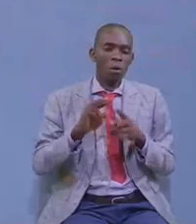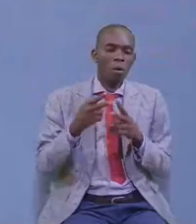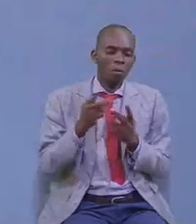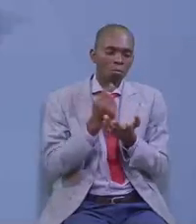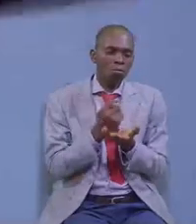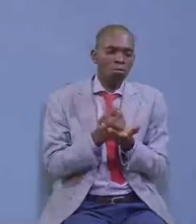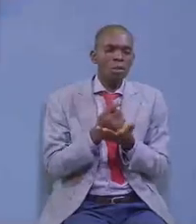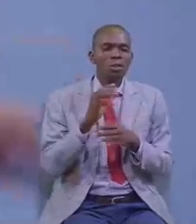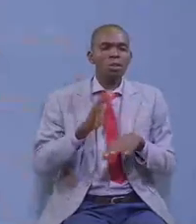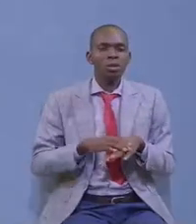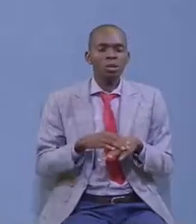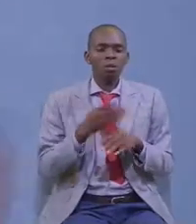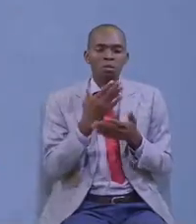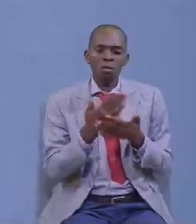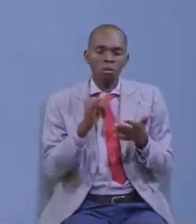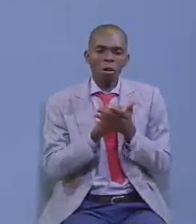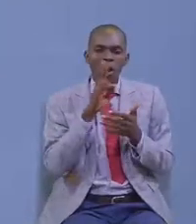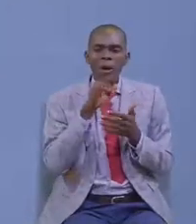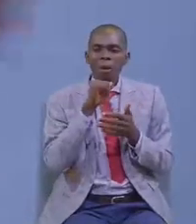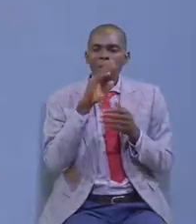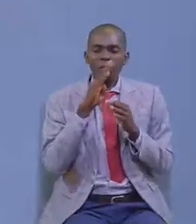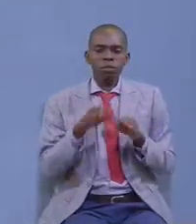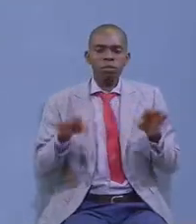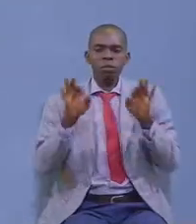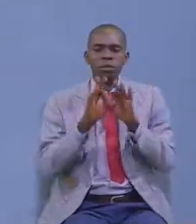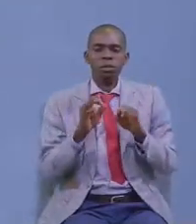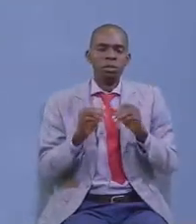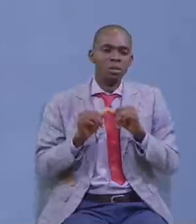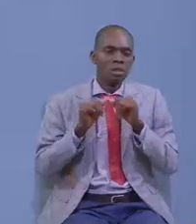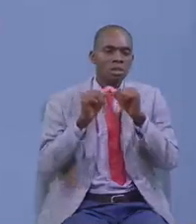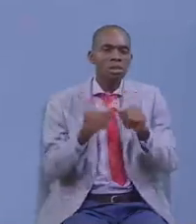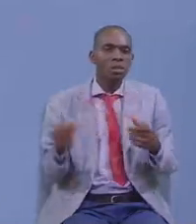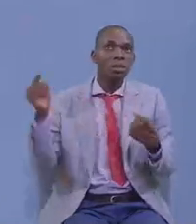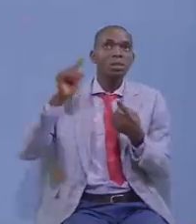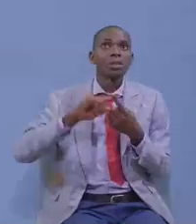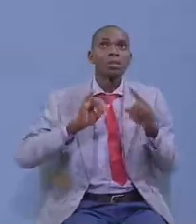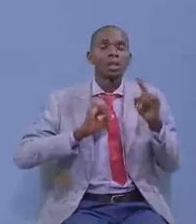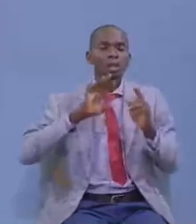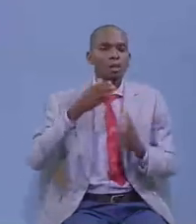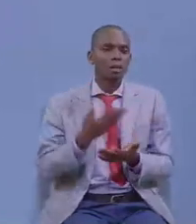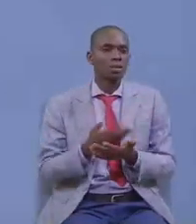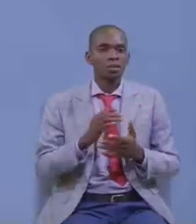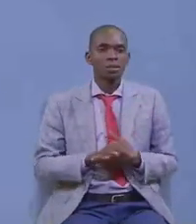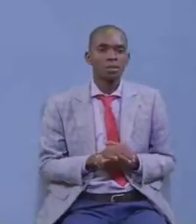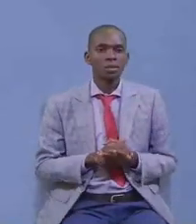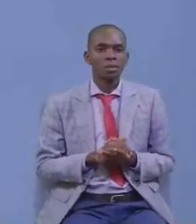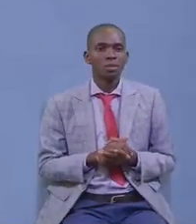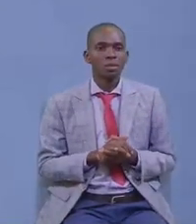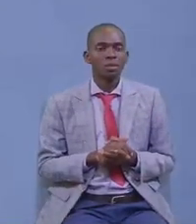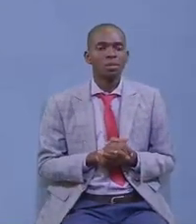Ne gaspillez pas votre temps, votre vie sur des choses non essentielles. Faites-les valoir jusqu'à ce que je vienne.